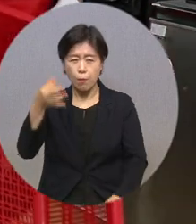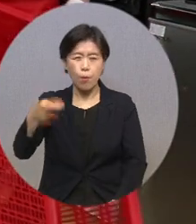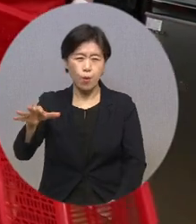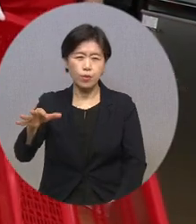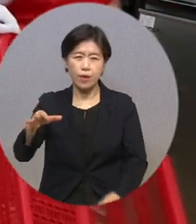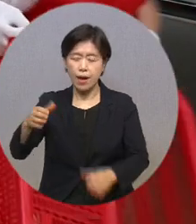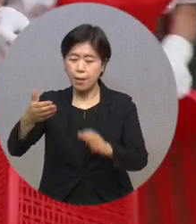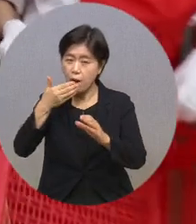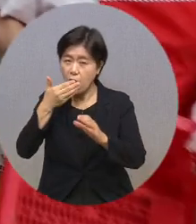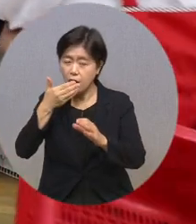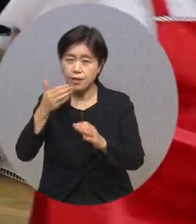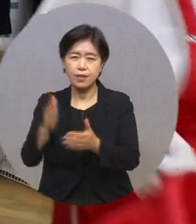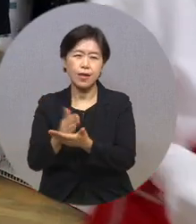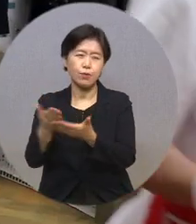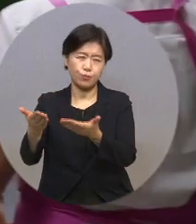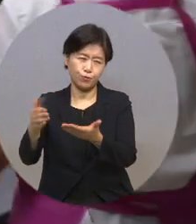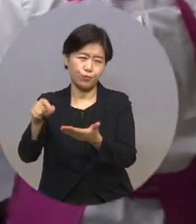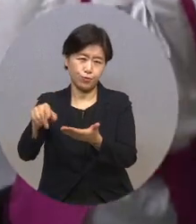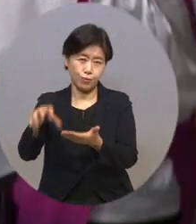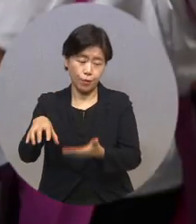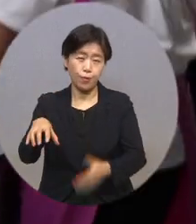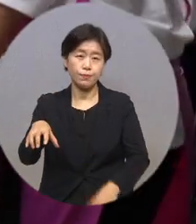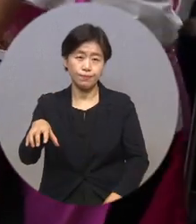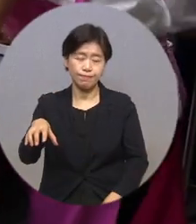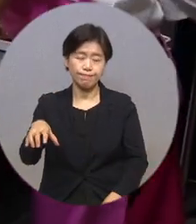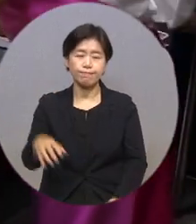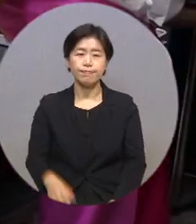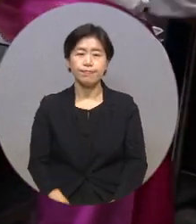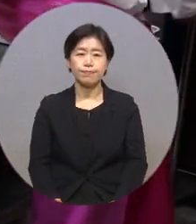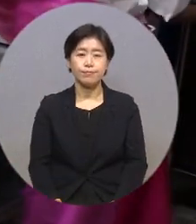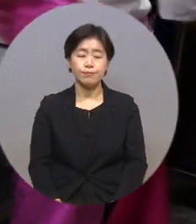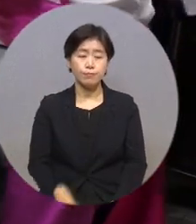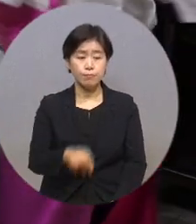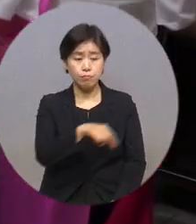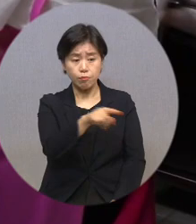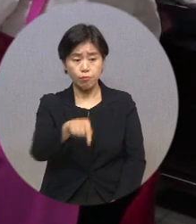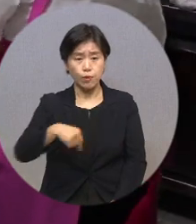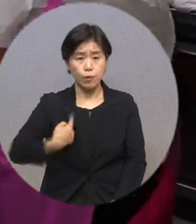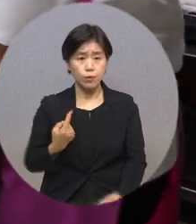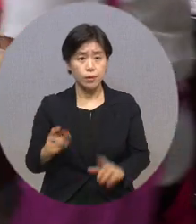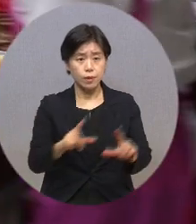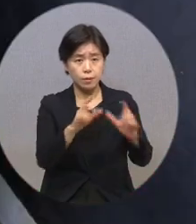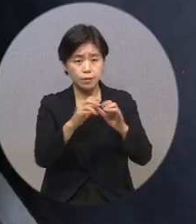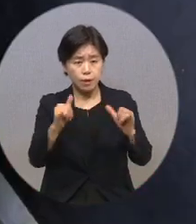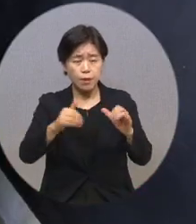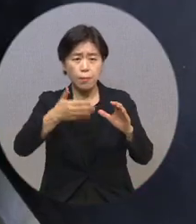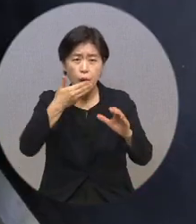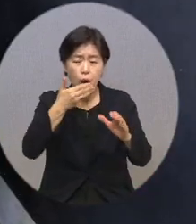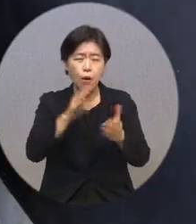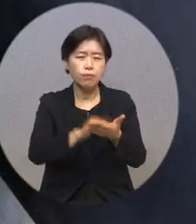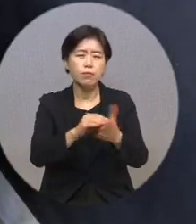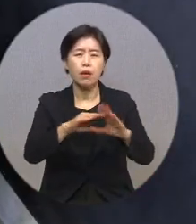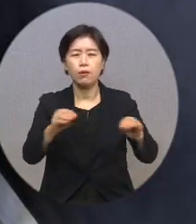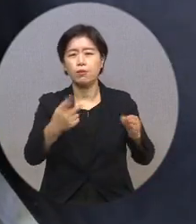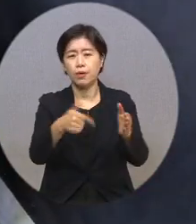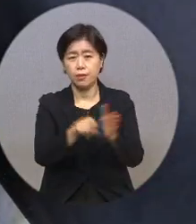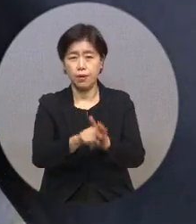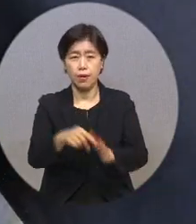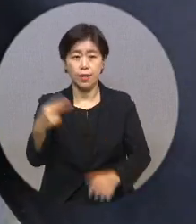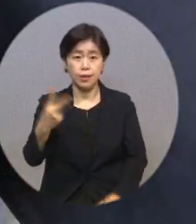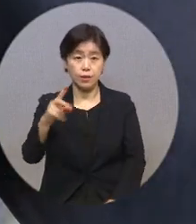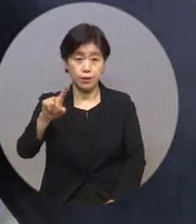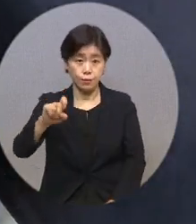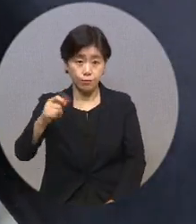집에서 지역 내 거동이 불편한 홀몸 어르신들의 결식을 해결하기 위해 지난